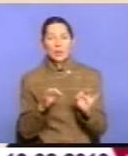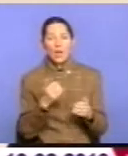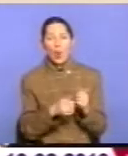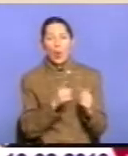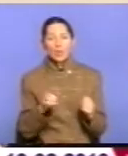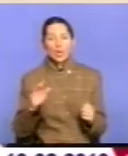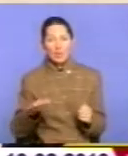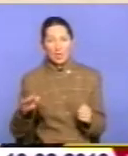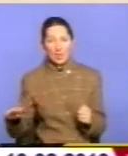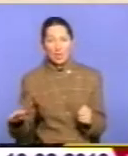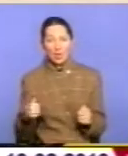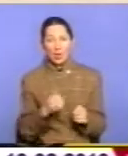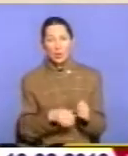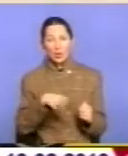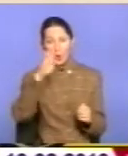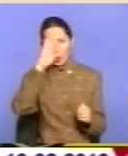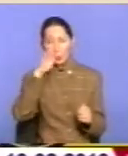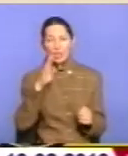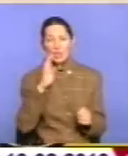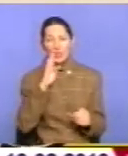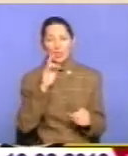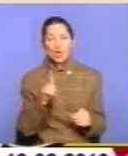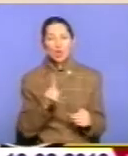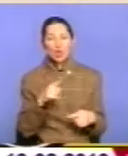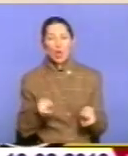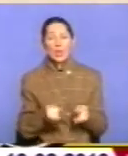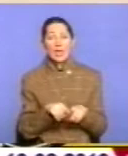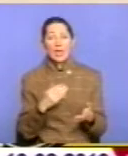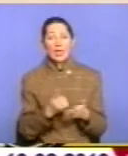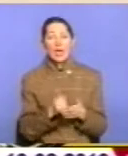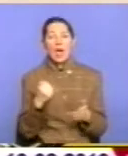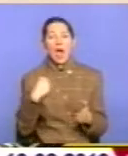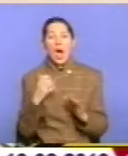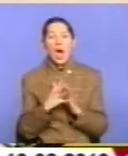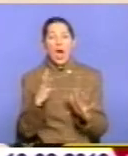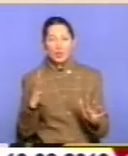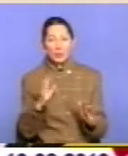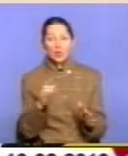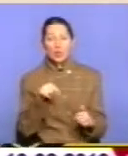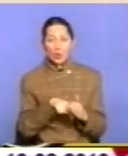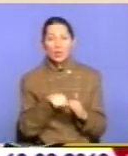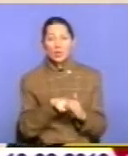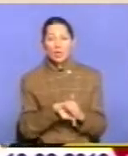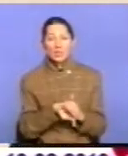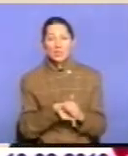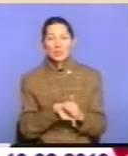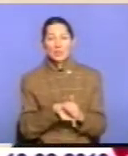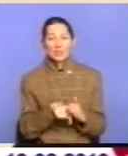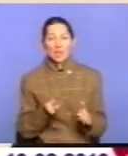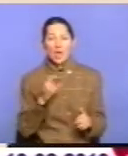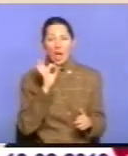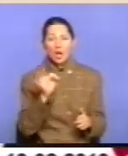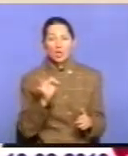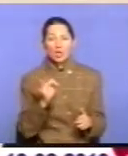кожного, як то кажеться, хлопця, дівчини, що таке є армія. І що воно таке значить? І як я то кажеться,